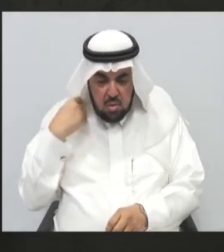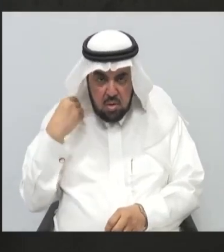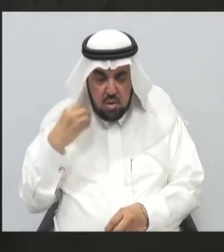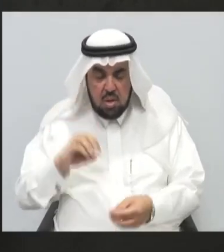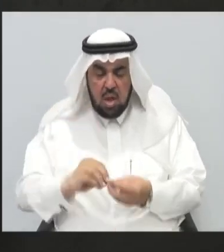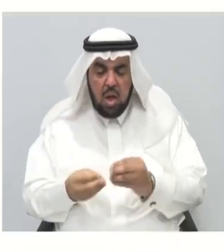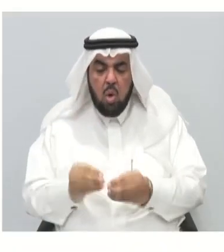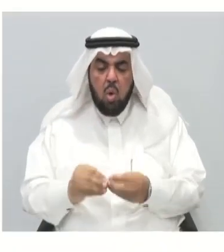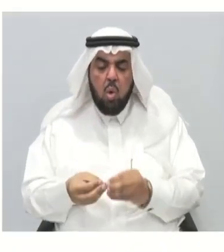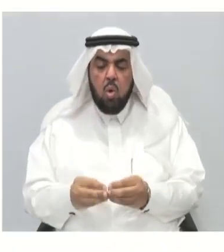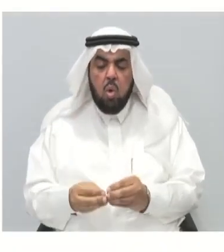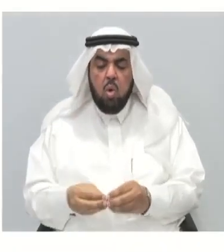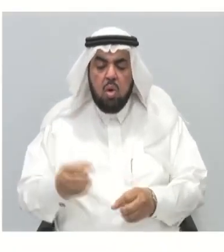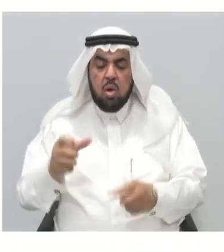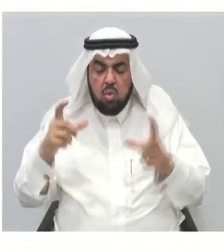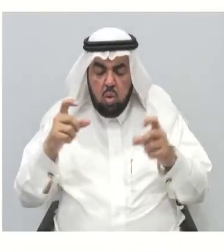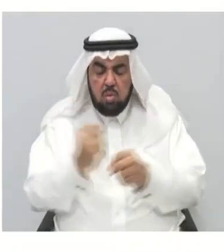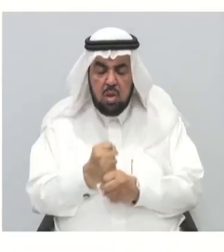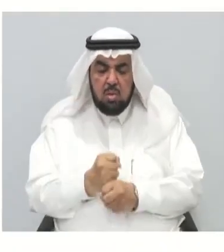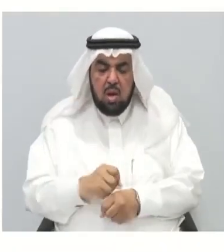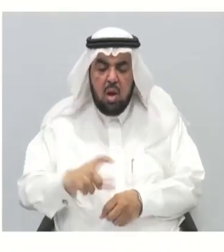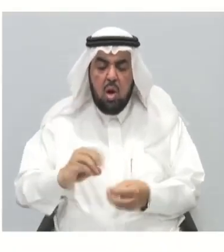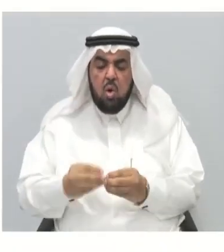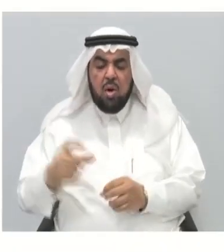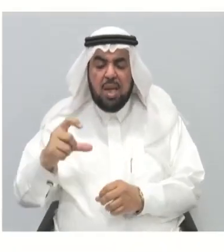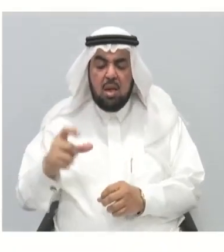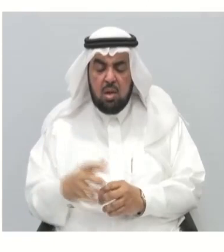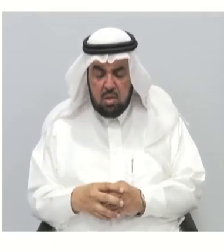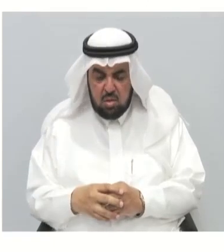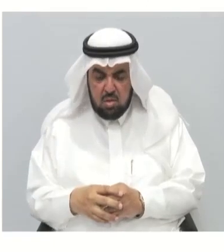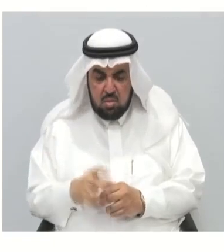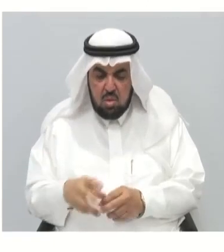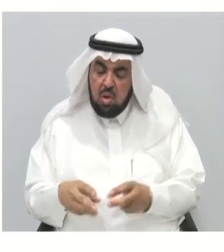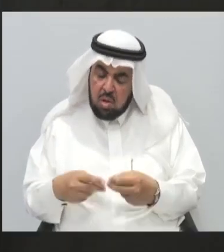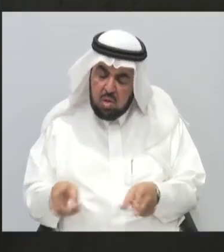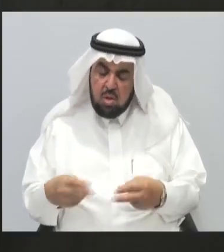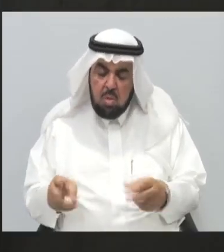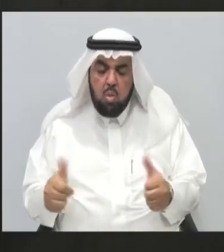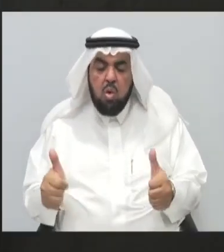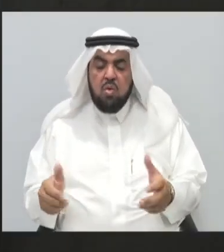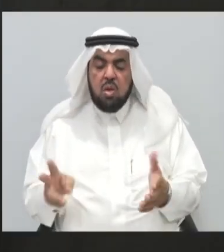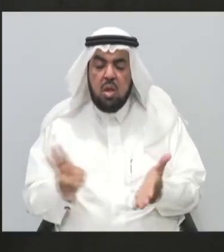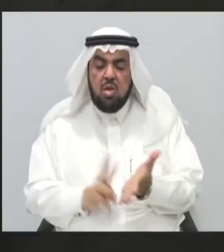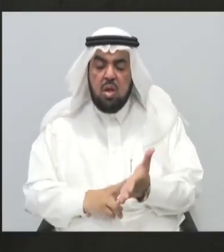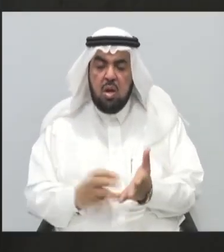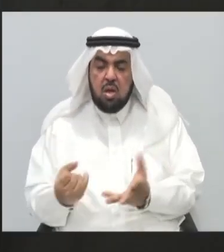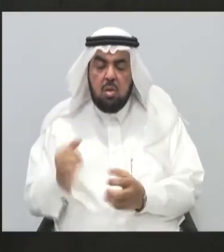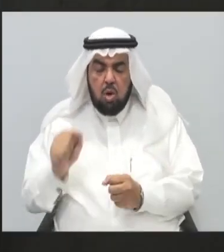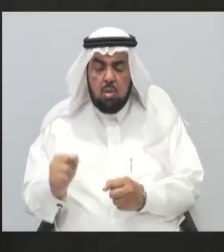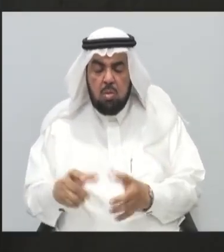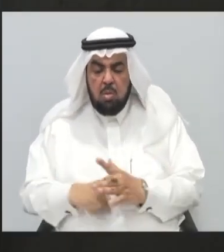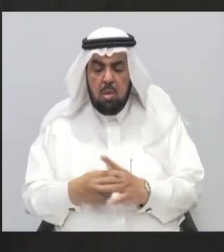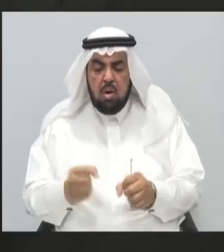بنجاح اذا تغير صوره المستخدم او اليوزر الى اللون الازرق معناه انه تم تسجيلك بحسابك الذي قمت